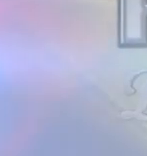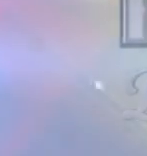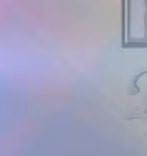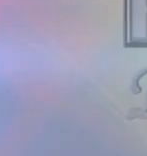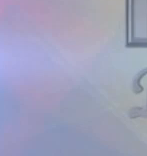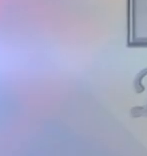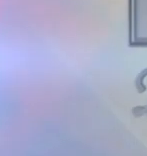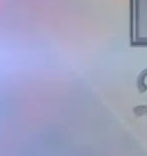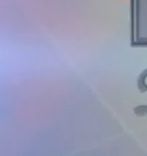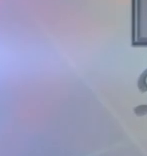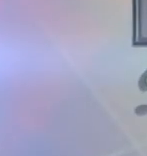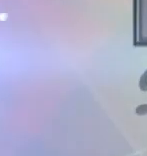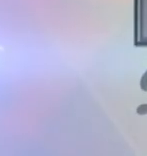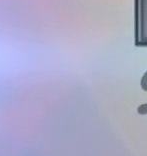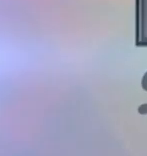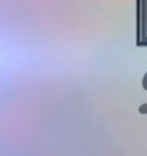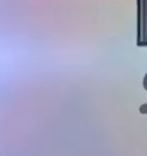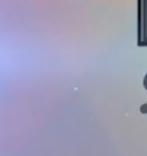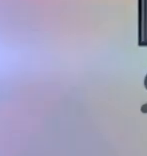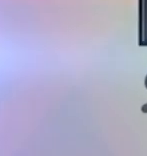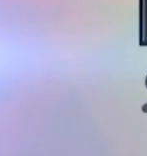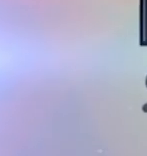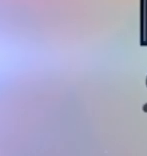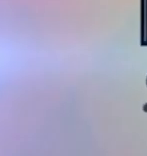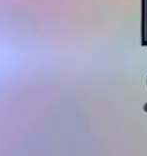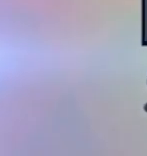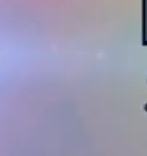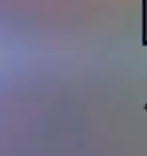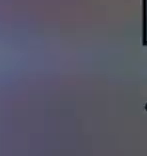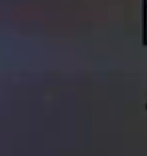रेडियो पीजी टू देश की धड़कन।